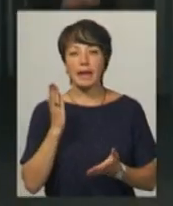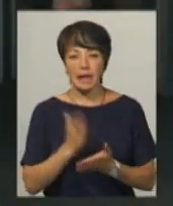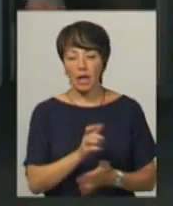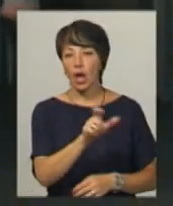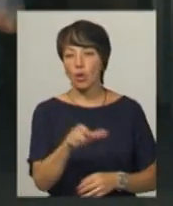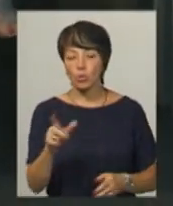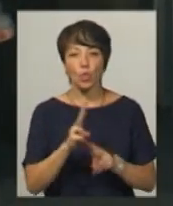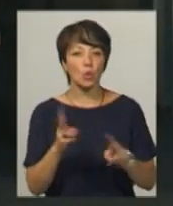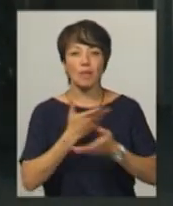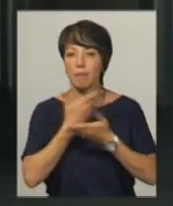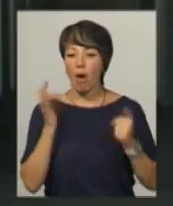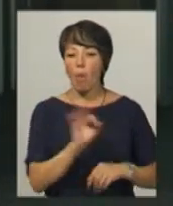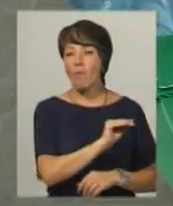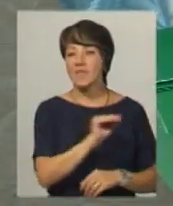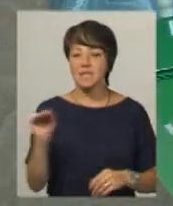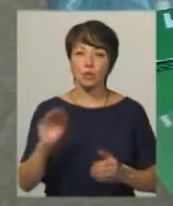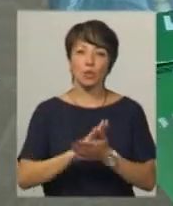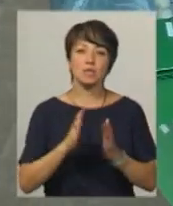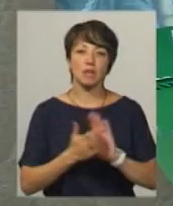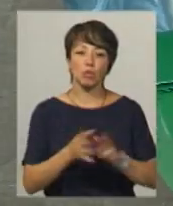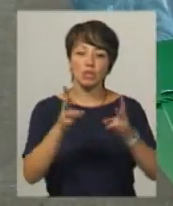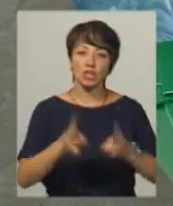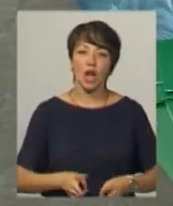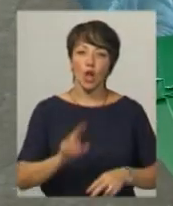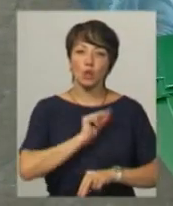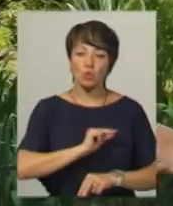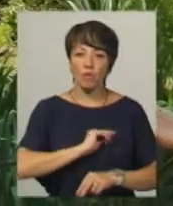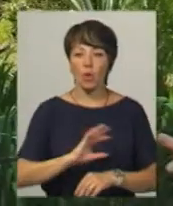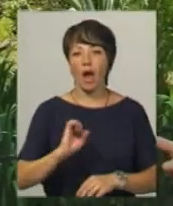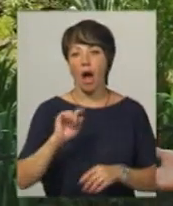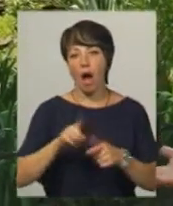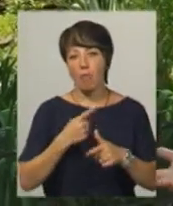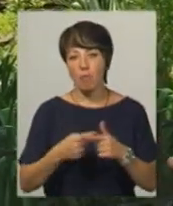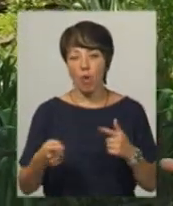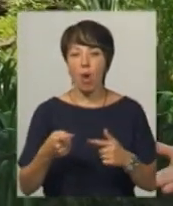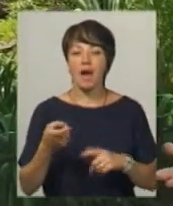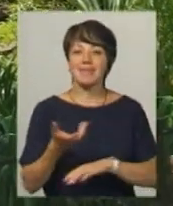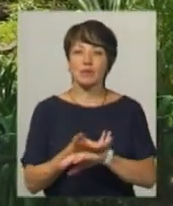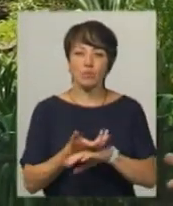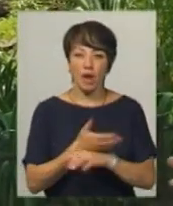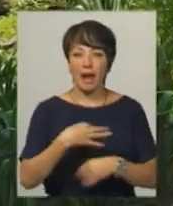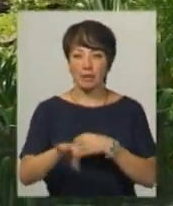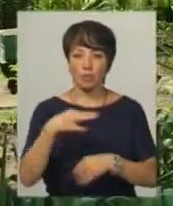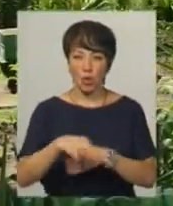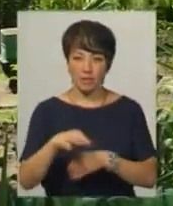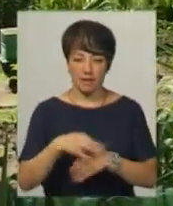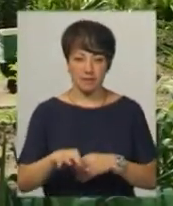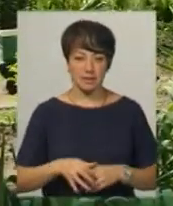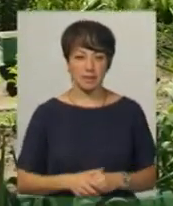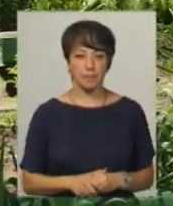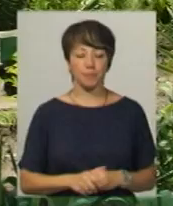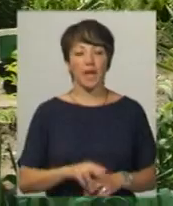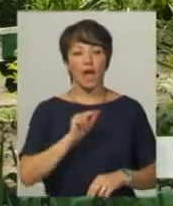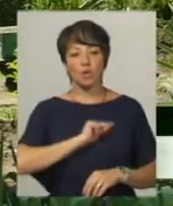офіційного статусу постраждалих від трудової чи сексуальної експлуатації, каже голова благодійного фонду Ксена Оксана Устинова.